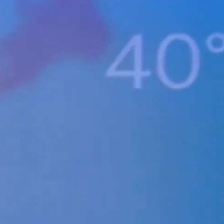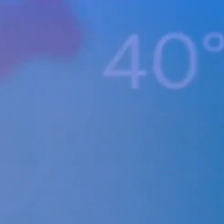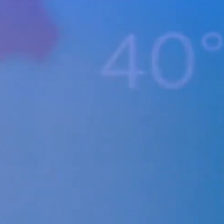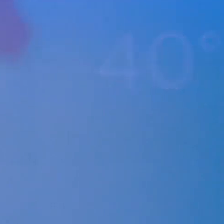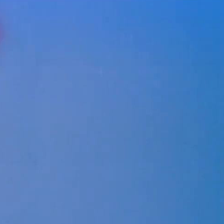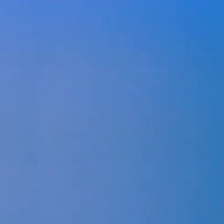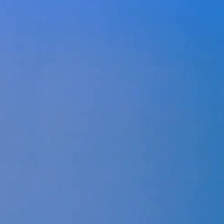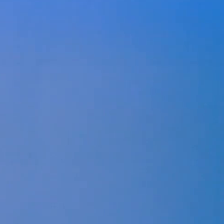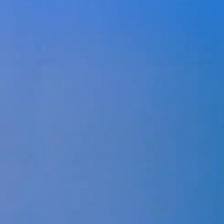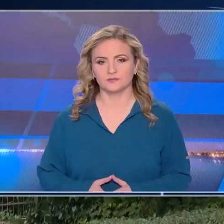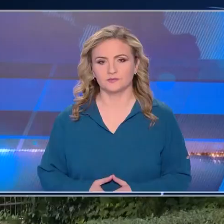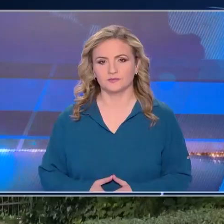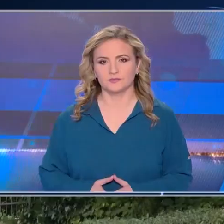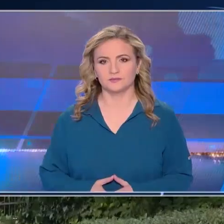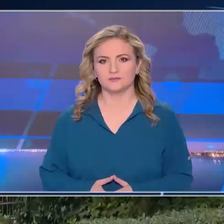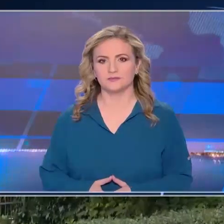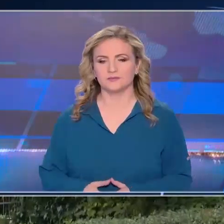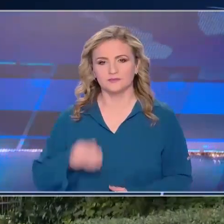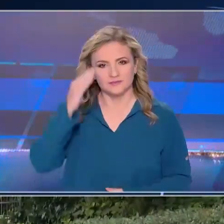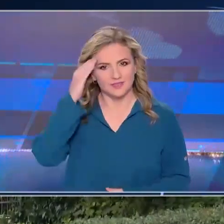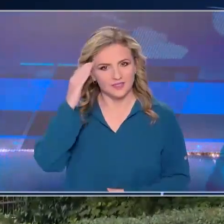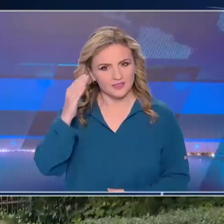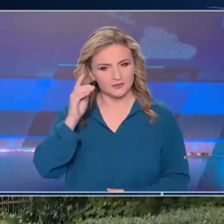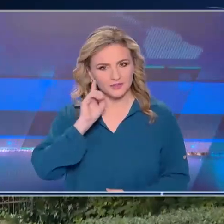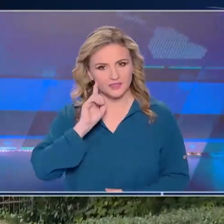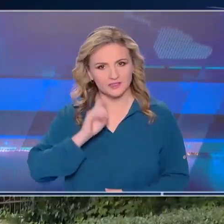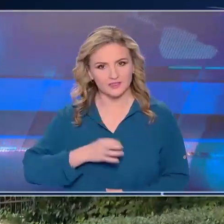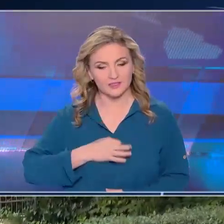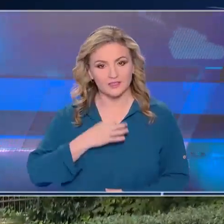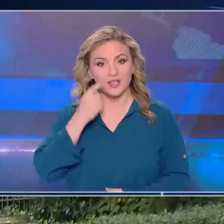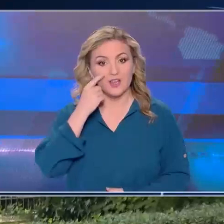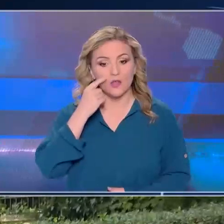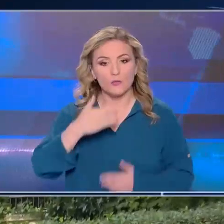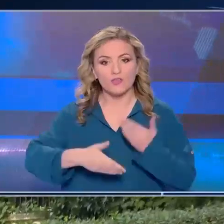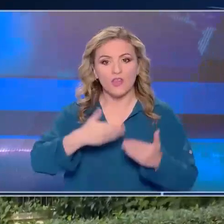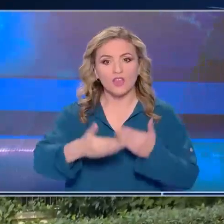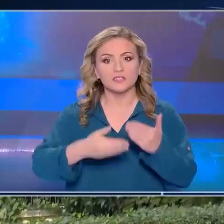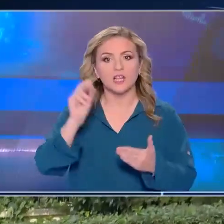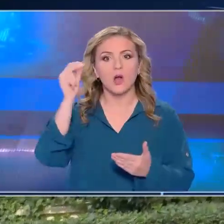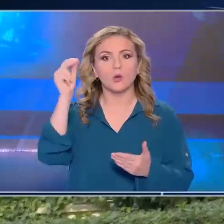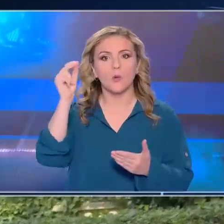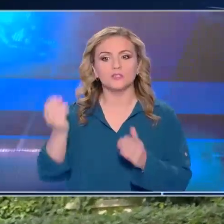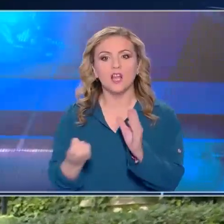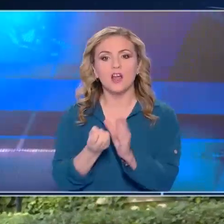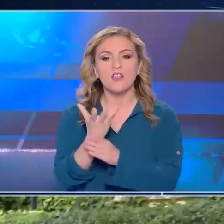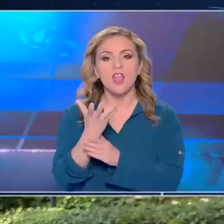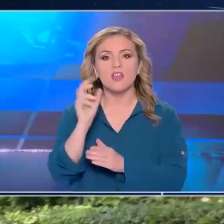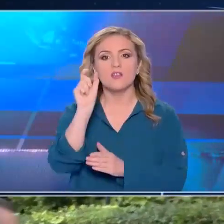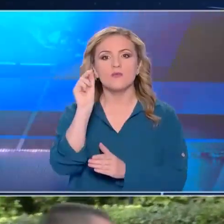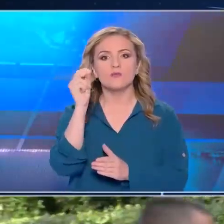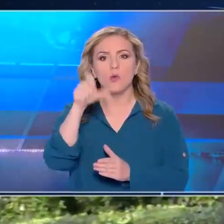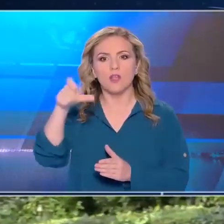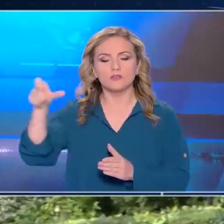Και πάμε να συνδεθούμε με τη Στέλλα Παπαμιχαήλ, να δούμε, Στέλλα, ποια είναι η διαδικασία της ορκομοσίας έως και τη διάλυση της